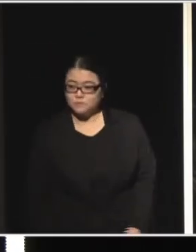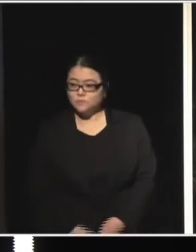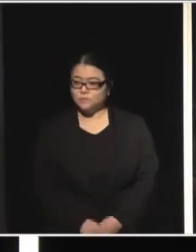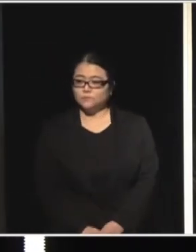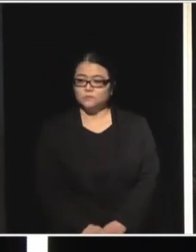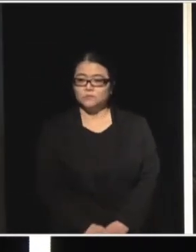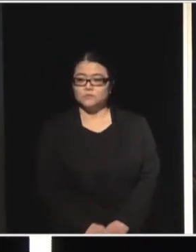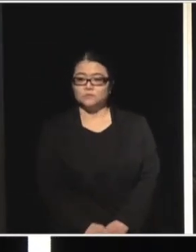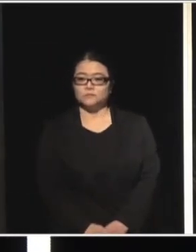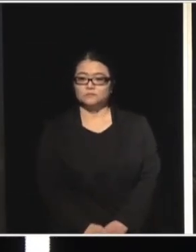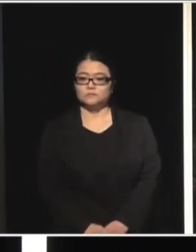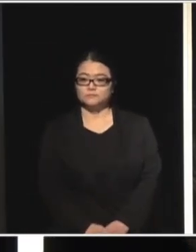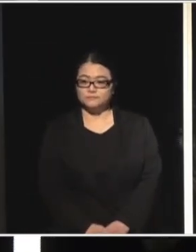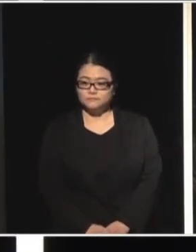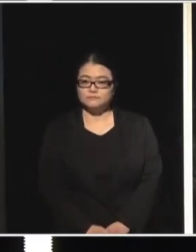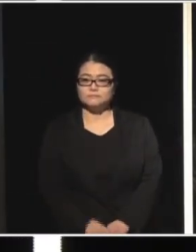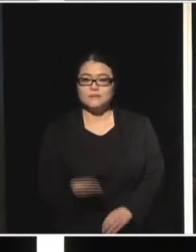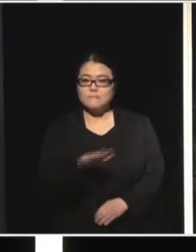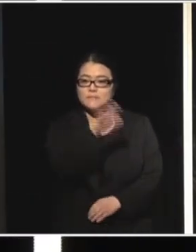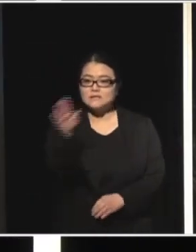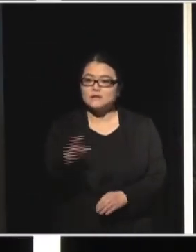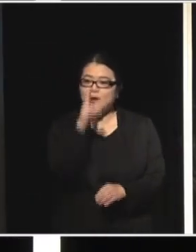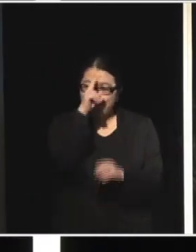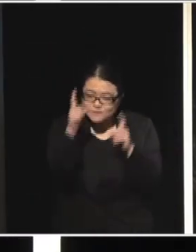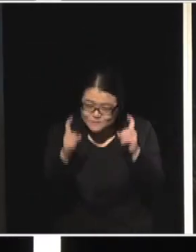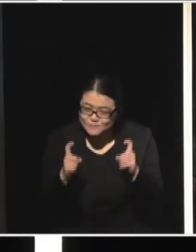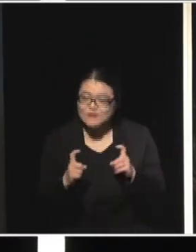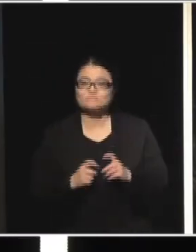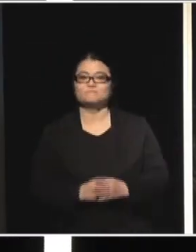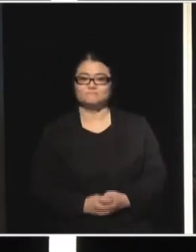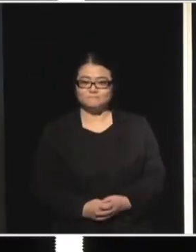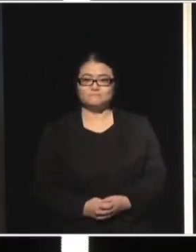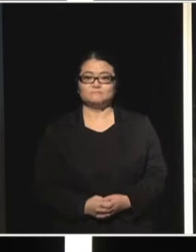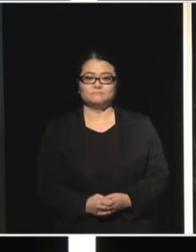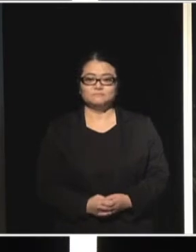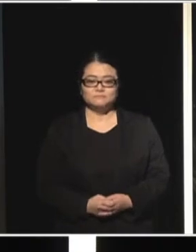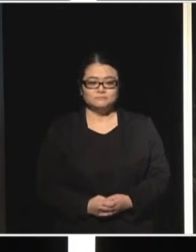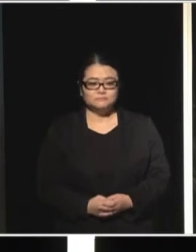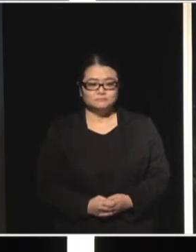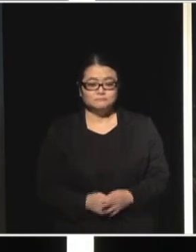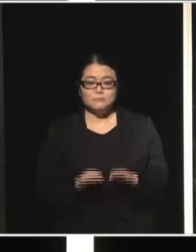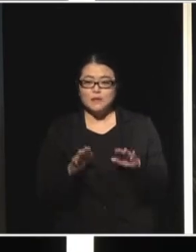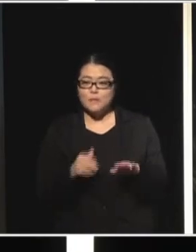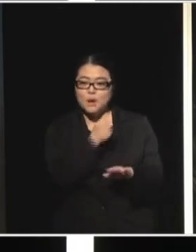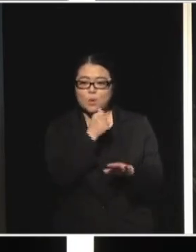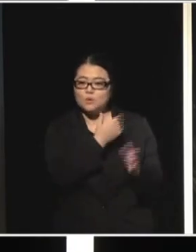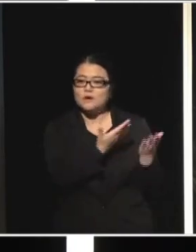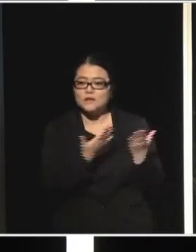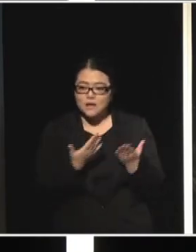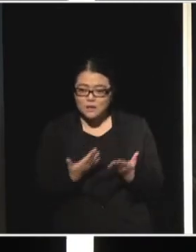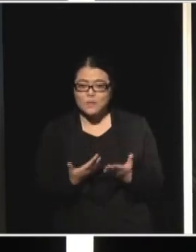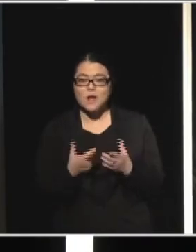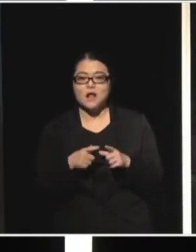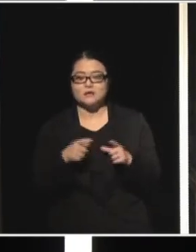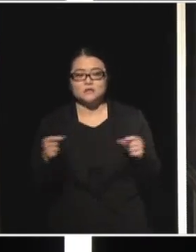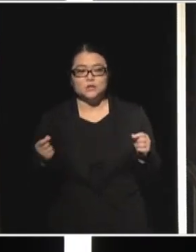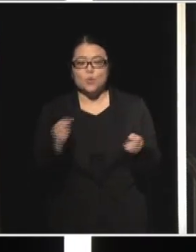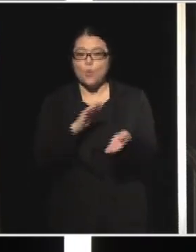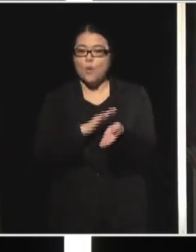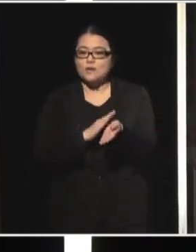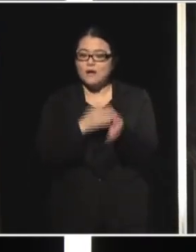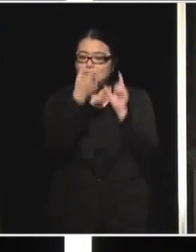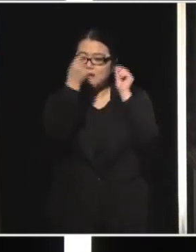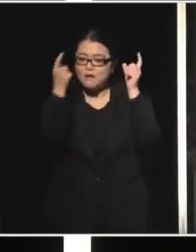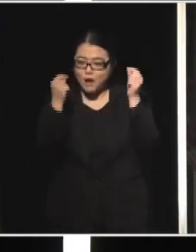ん皆様こんにちは誰もご紹介にあずかりました日本医科大学武蔵小杉病院の